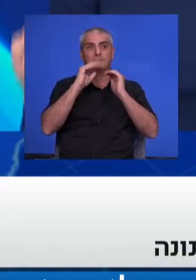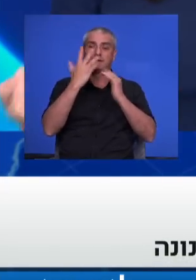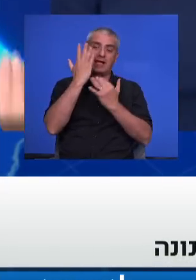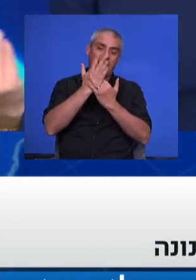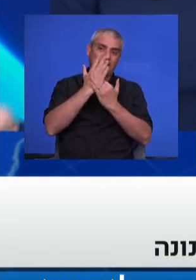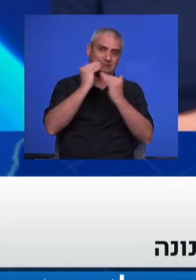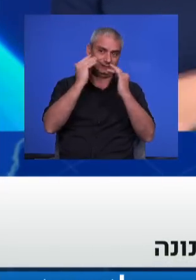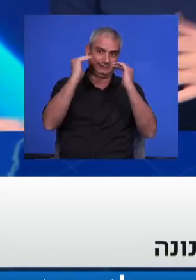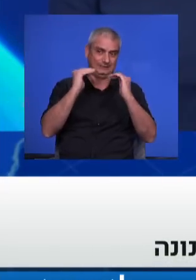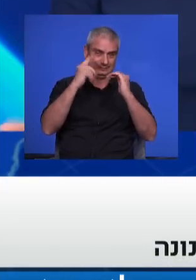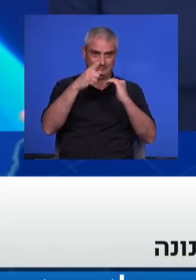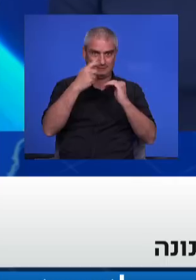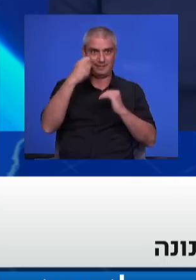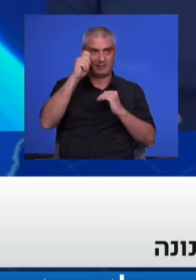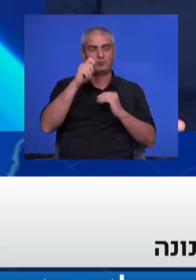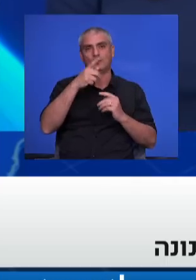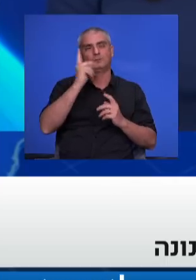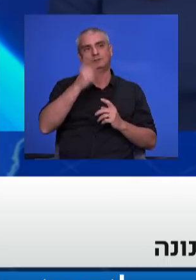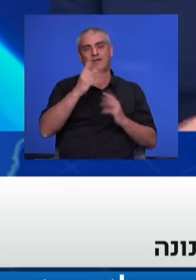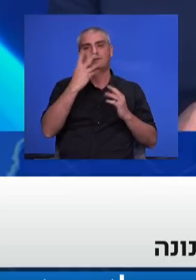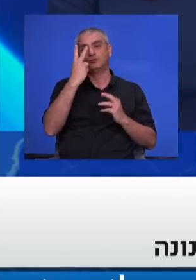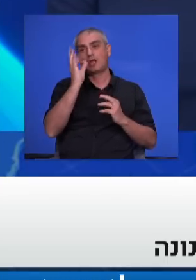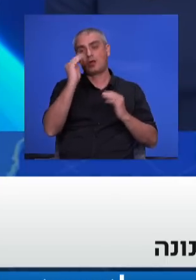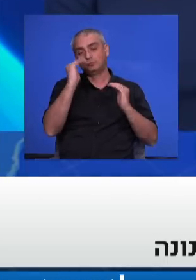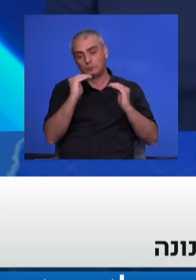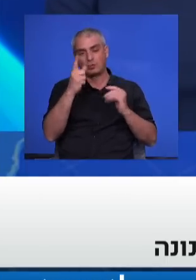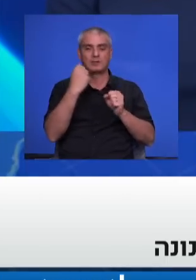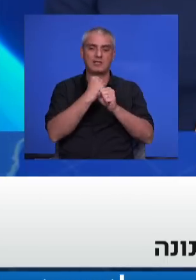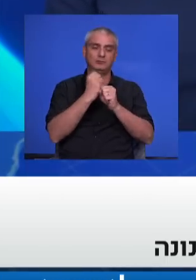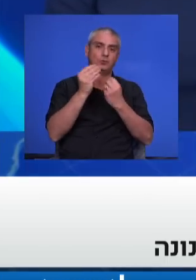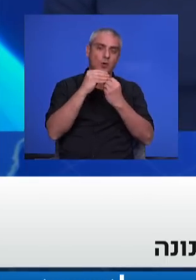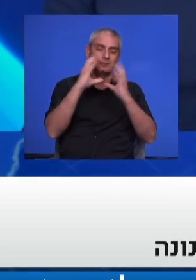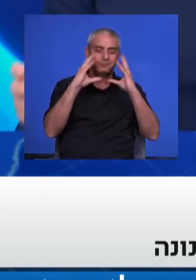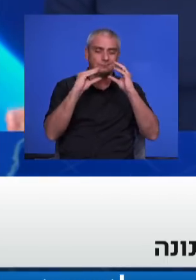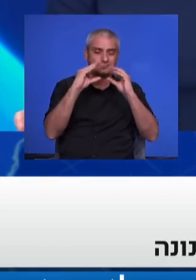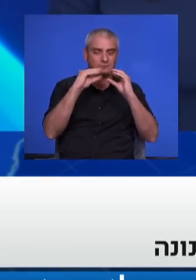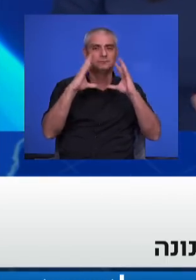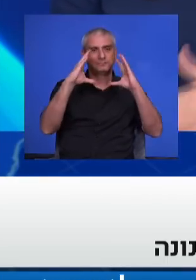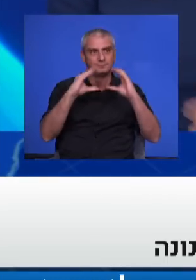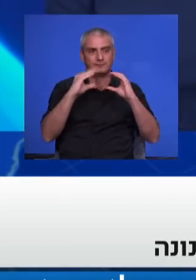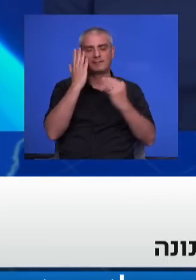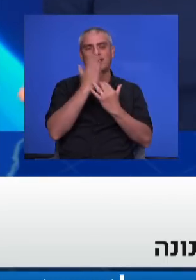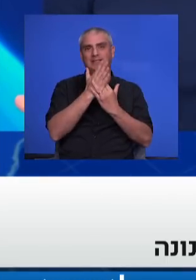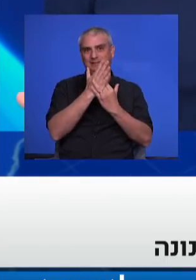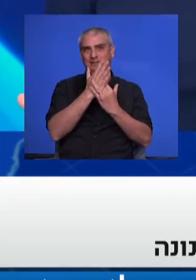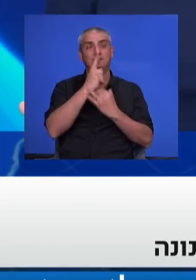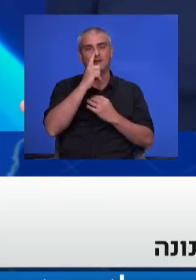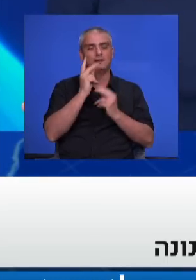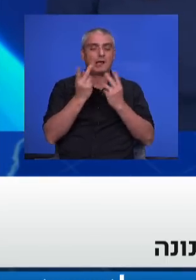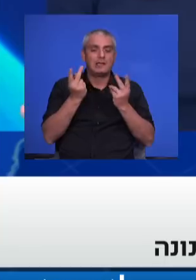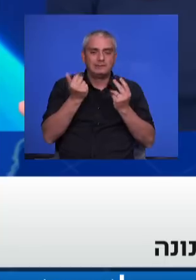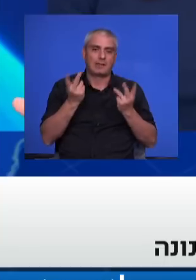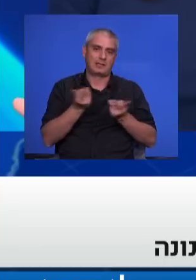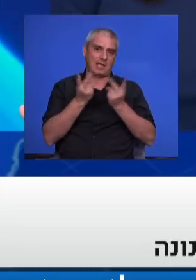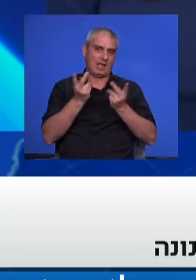במחצית. הצו שראינו אתמול יקטין את זה בערך ב2%, הם יעשו עוד כמה קווצ'ים, זה יתכווץ במחצית, זה יקל במעט על